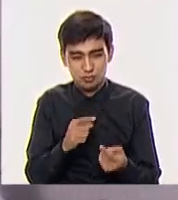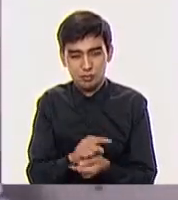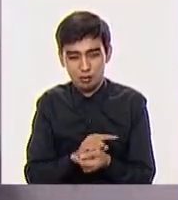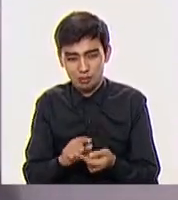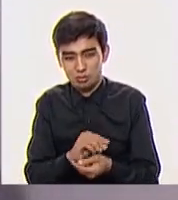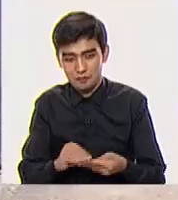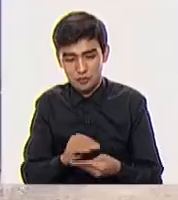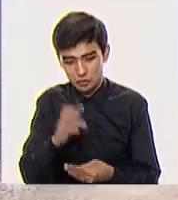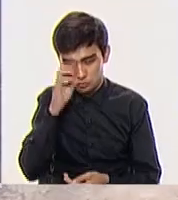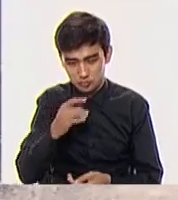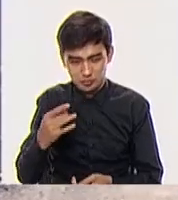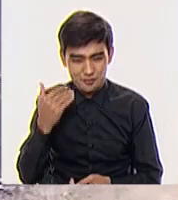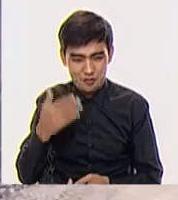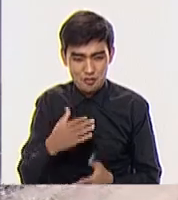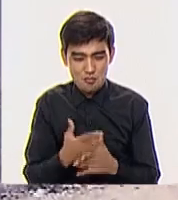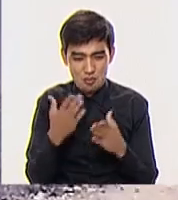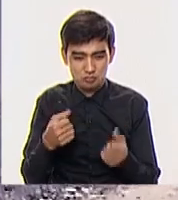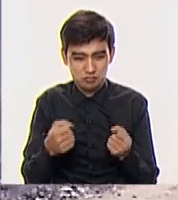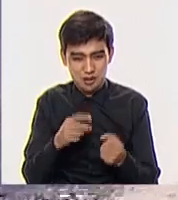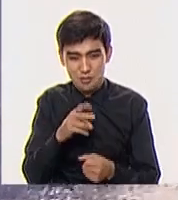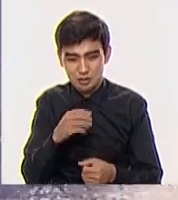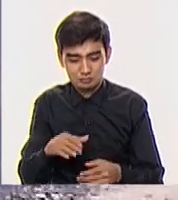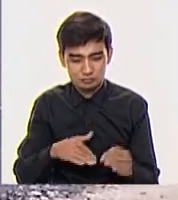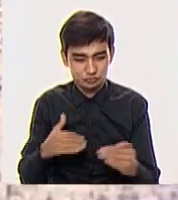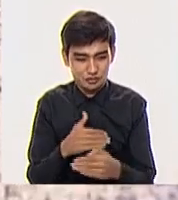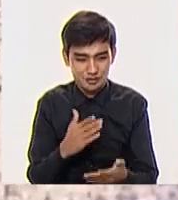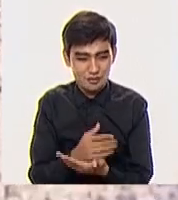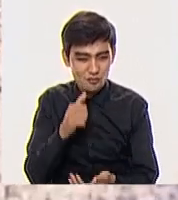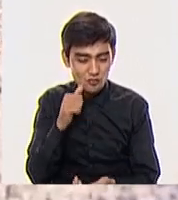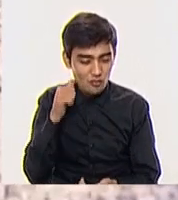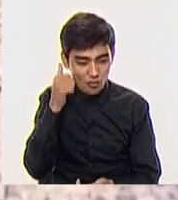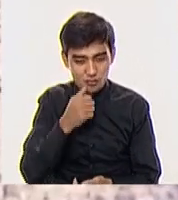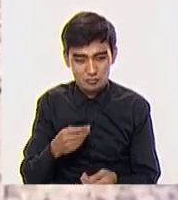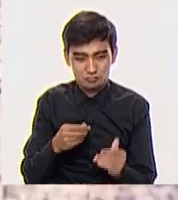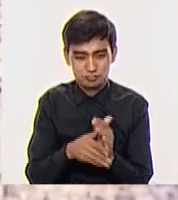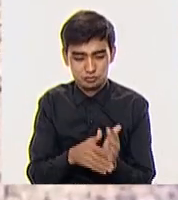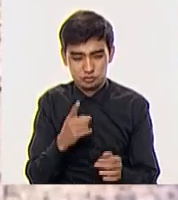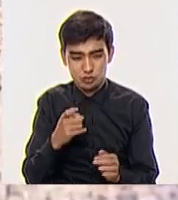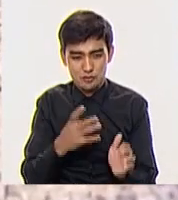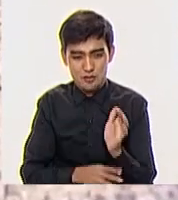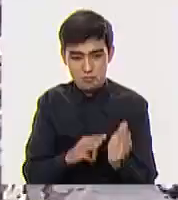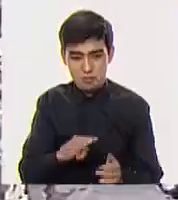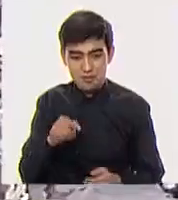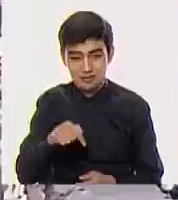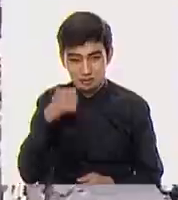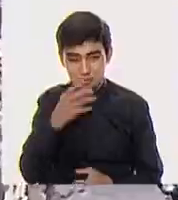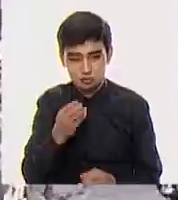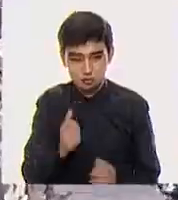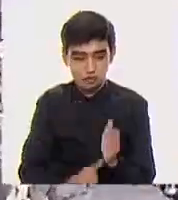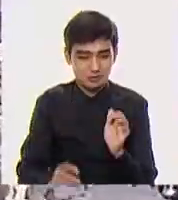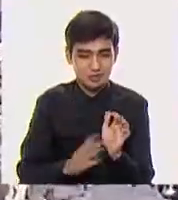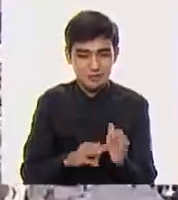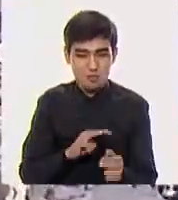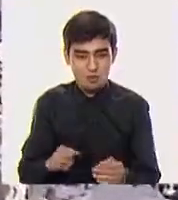трасса республиканская и по ней ездят большегрузы. В прошлом году на ее ремонт выделили 190 миллионов тенге, в этом еще